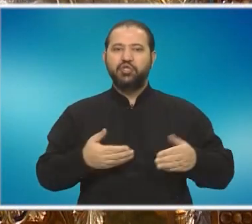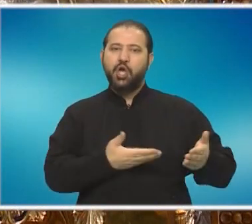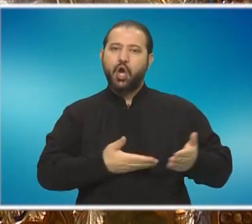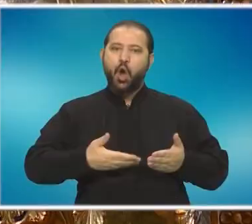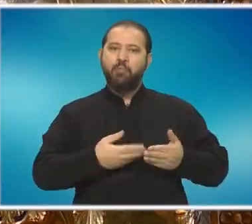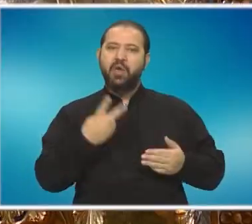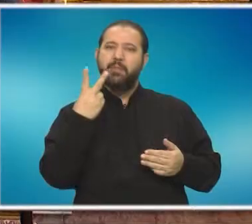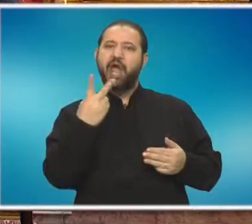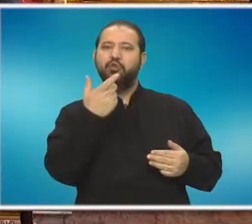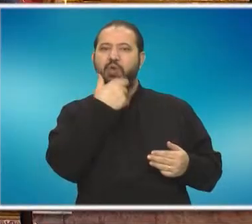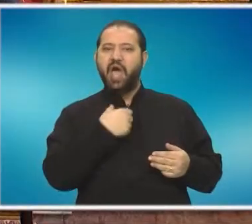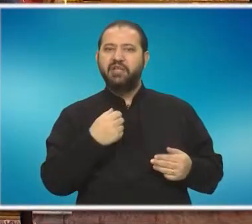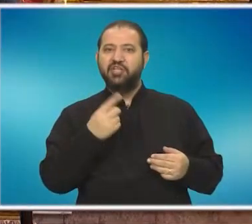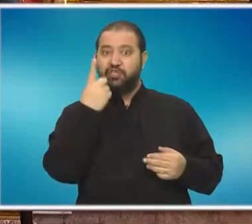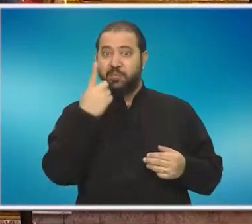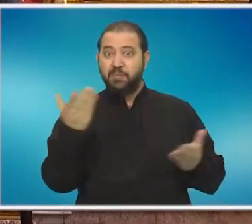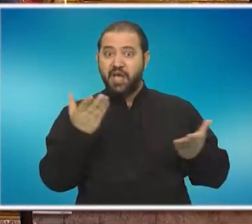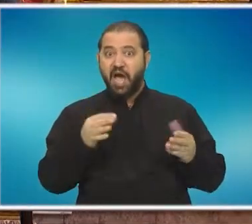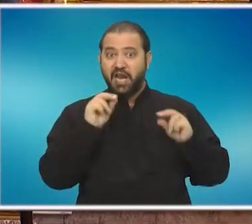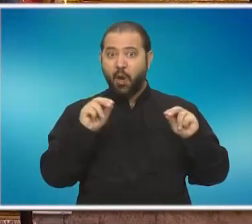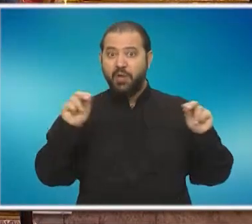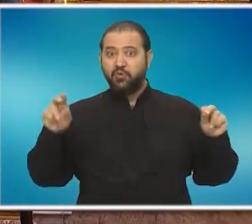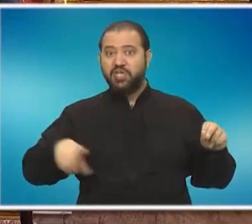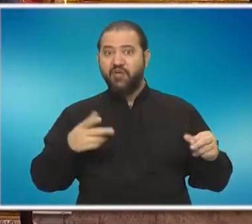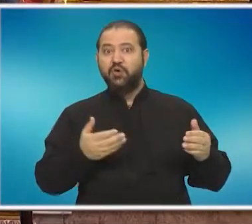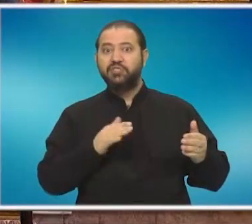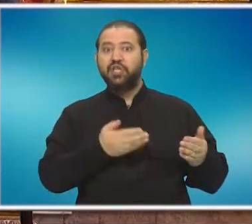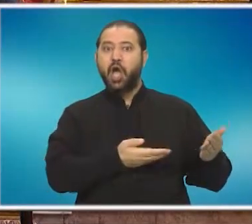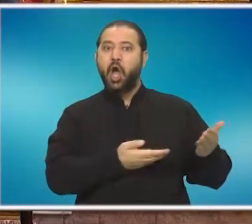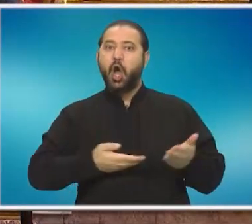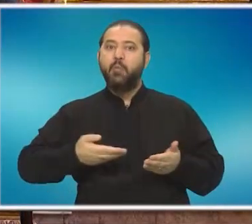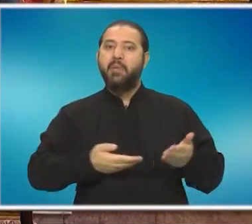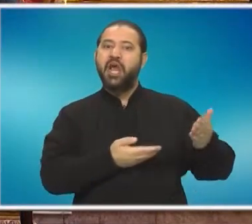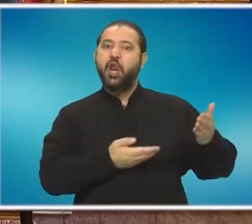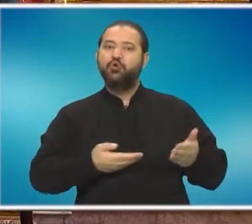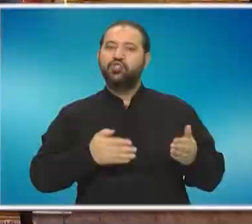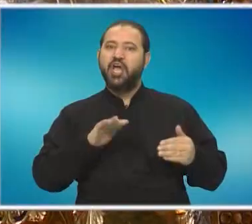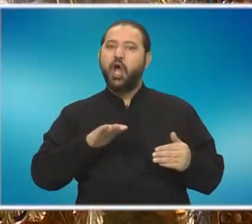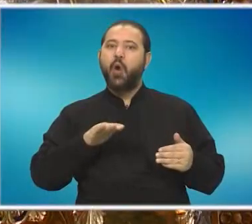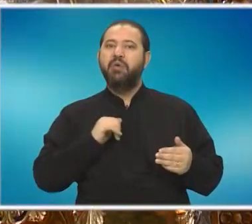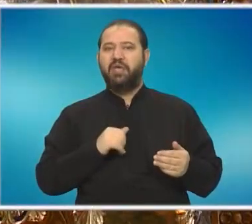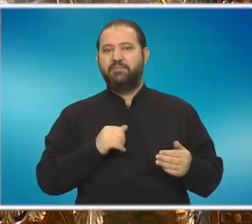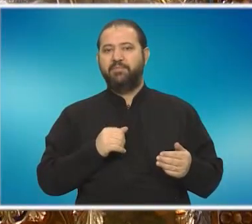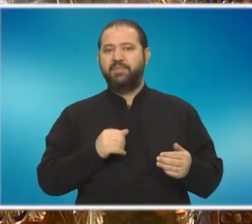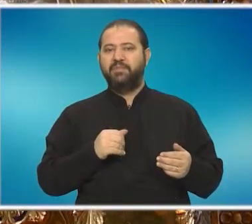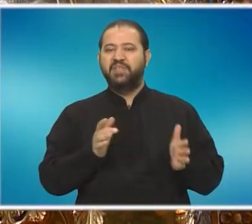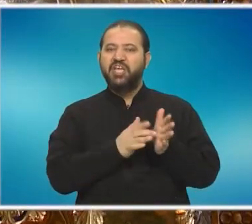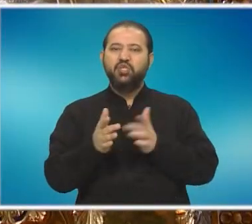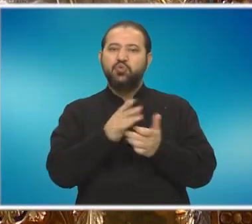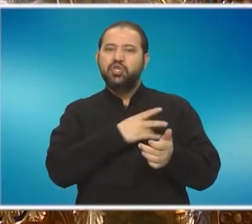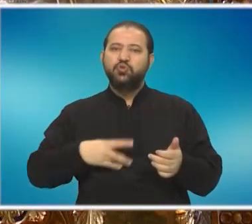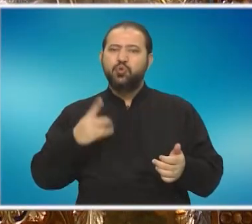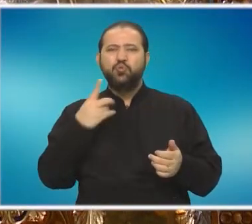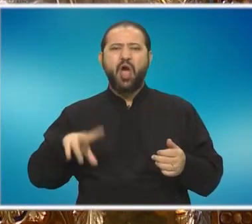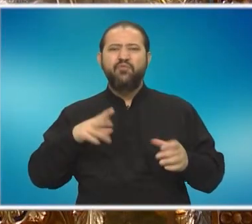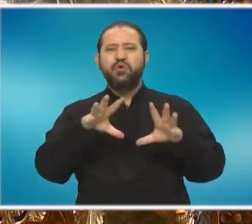pe Hristos au fost chiar copiii. Vedem, Mântuitorul Hristos nu a fost primit de oameni cu bucurie, așa cum ar fi trebuit